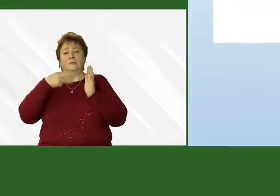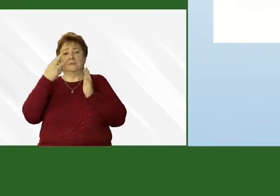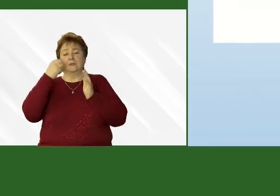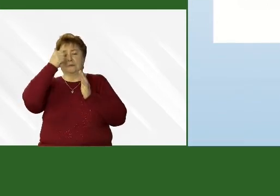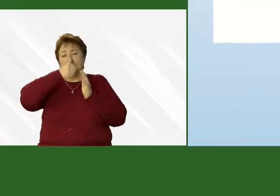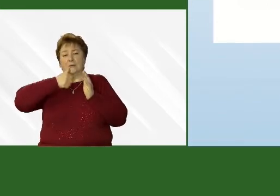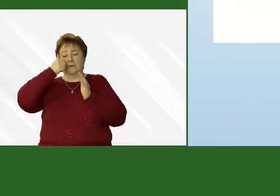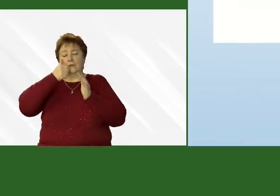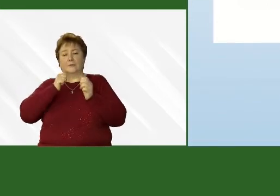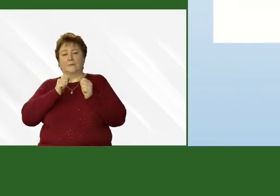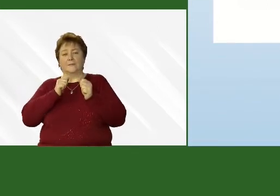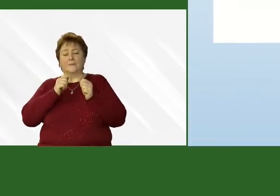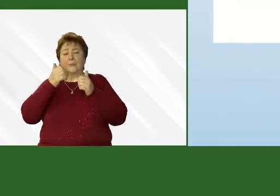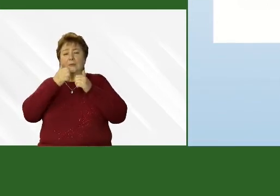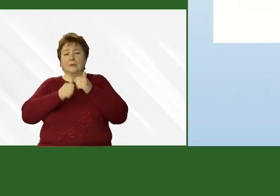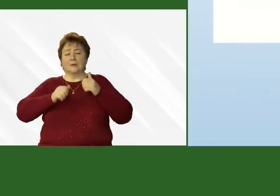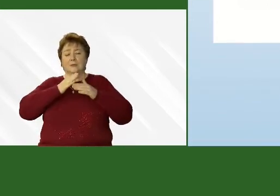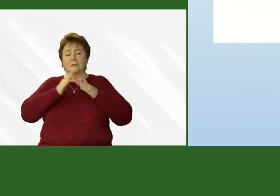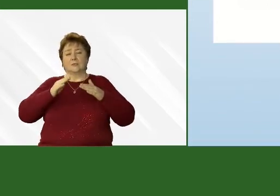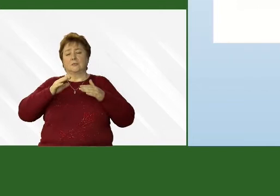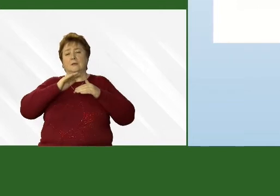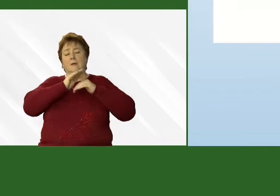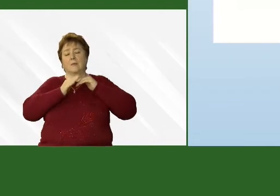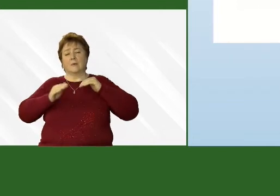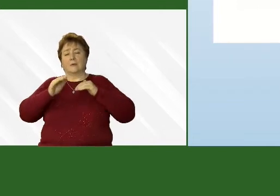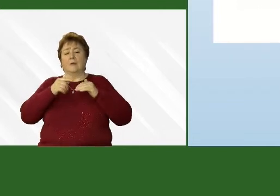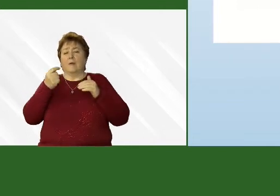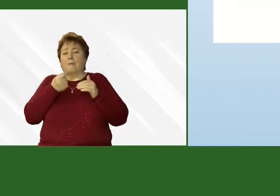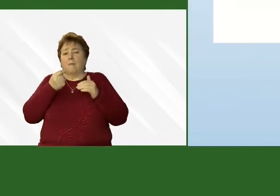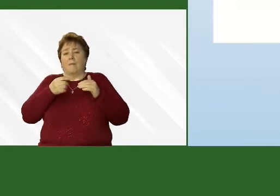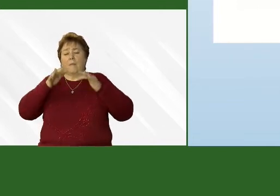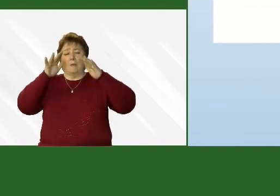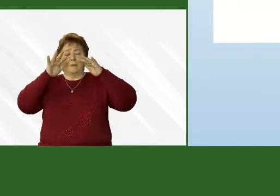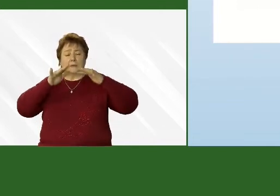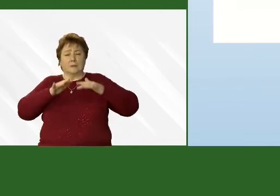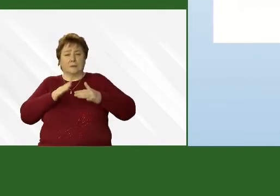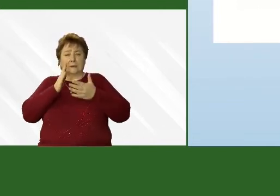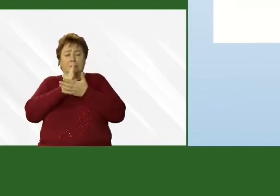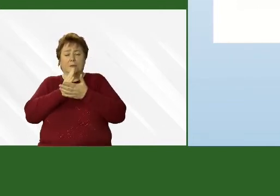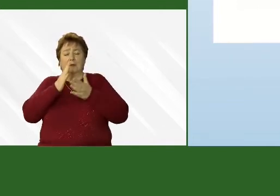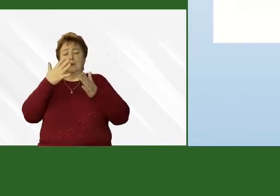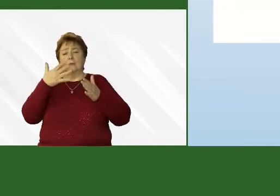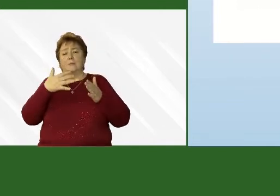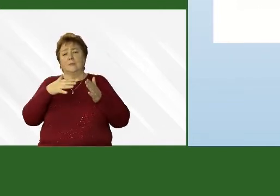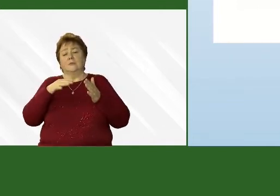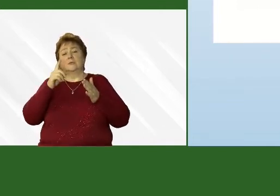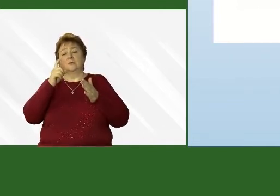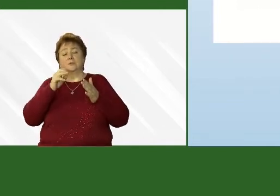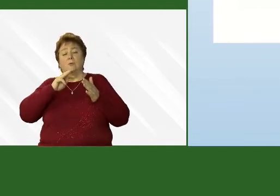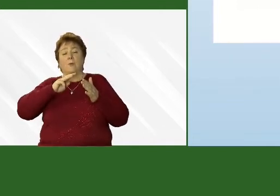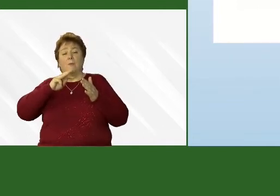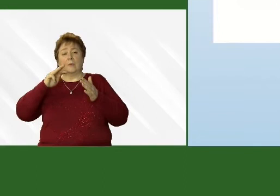1983 года. В центральной части материка выпадает мало атмосферных осадков – 50-100